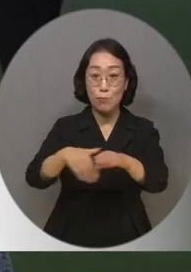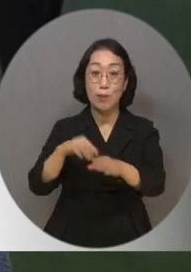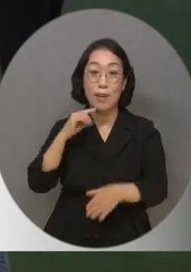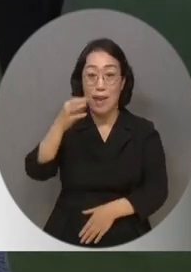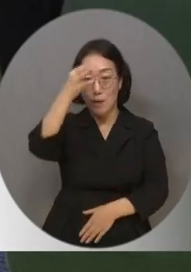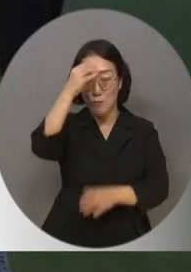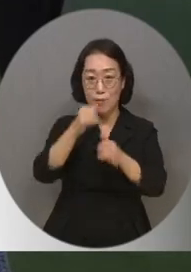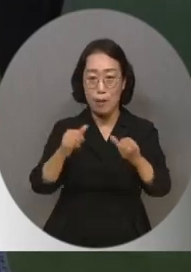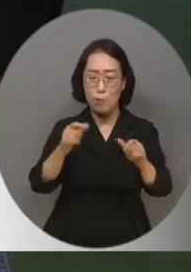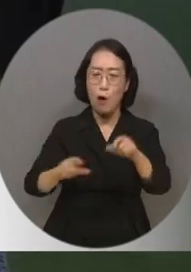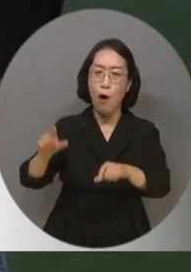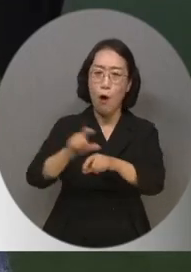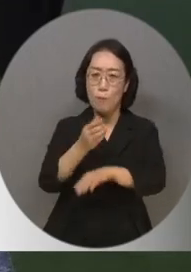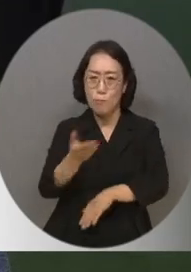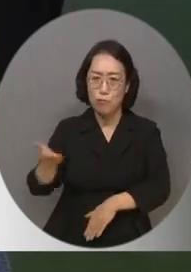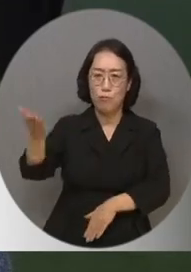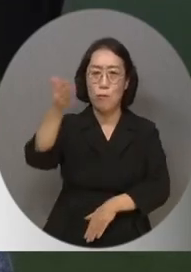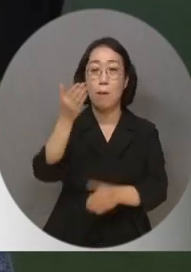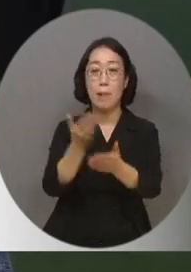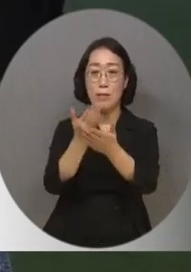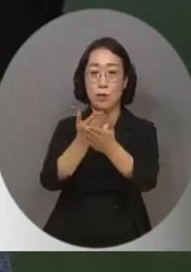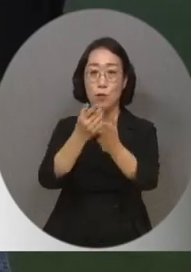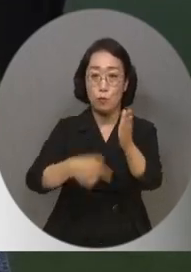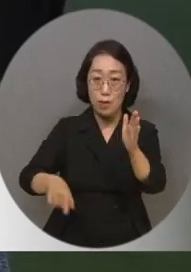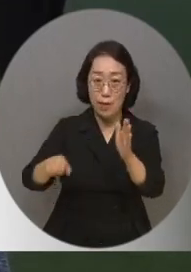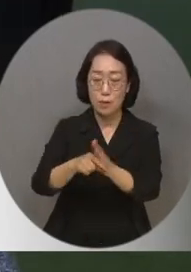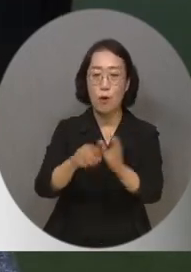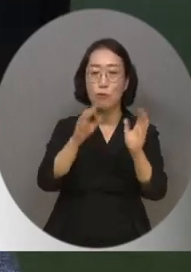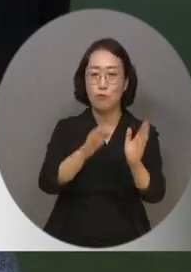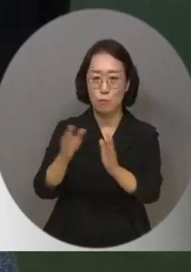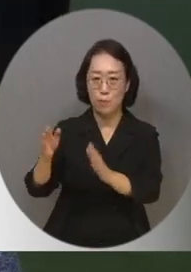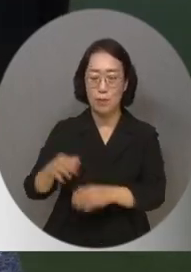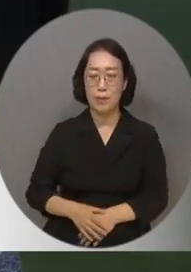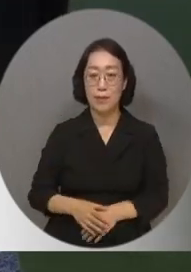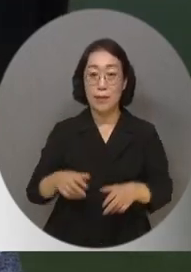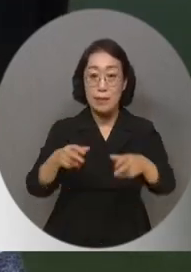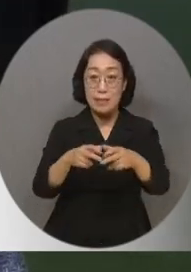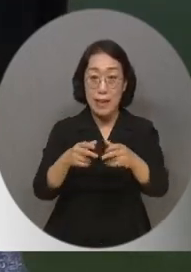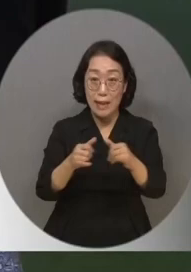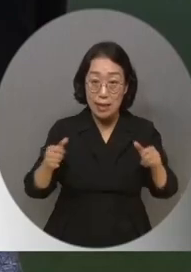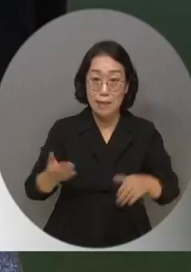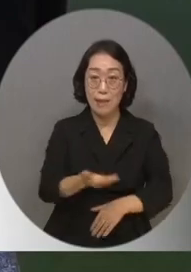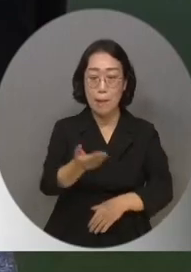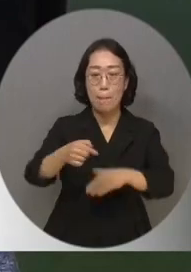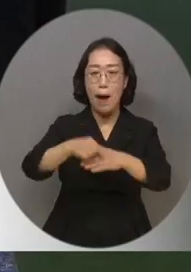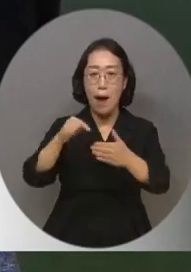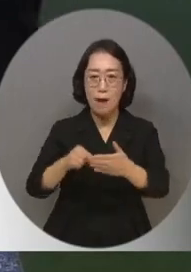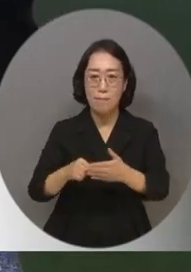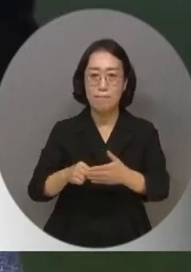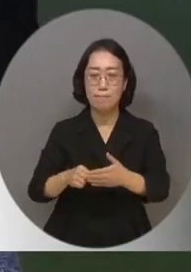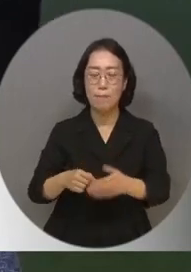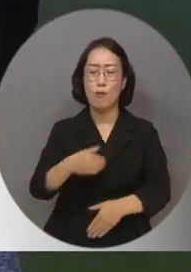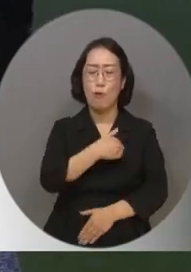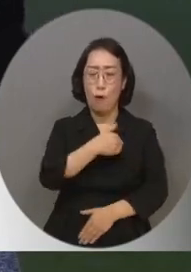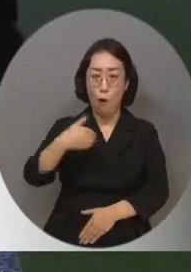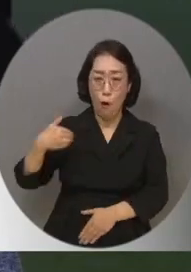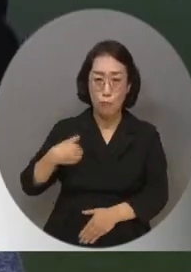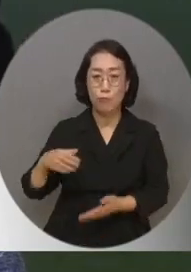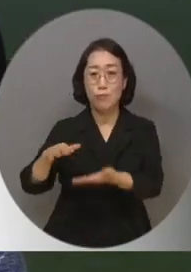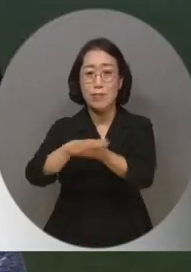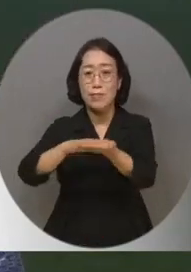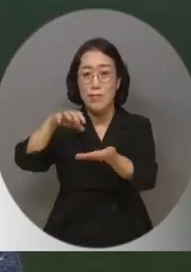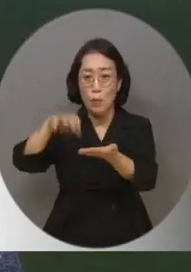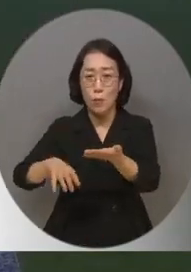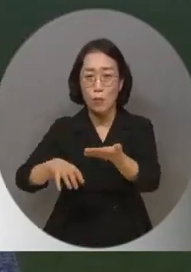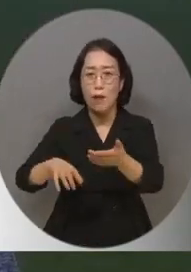한 발짝 좀 발전하는 계기로 오늘 이런 자리를 만들었습니다. 장애인분들이 마음을 넉넉하게 할 수 있는 음악 프로그램들이 좀